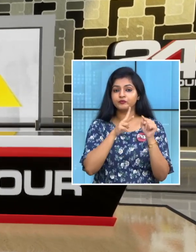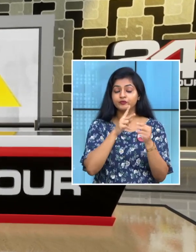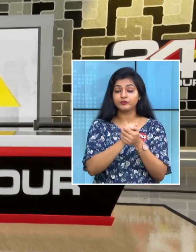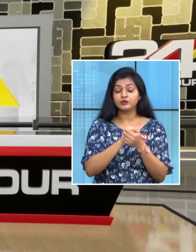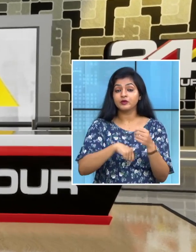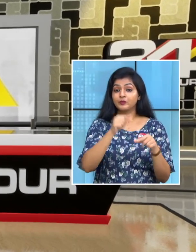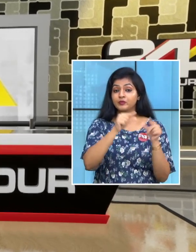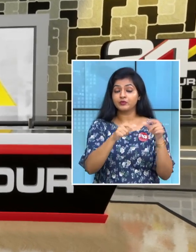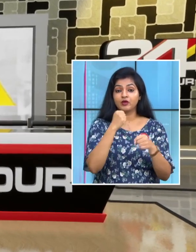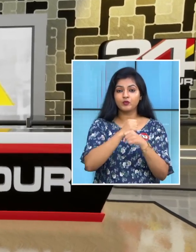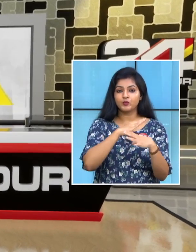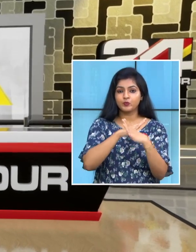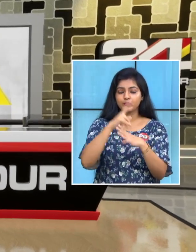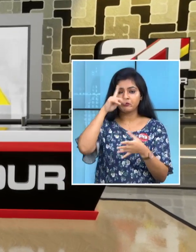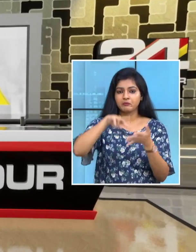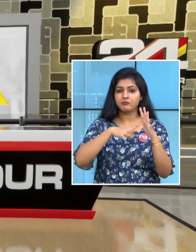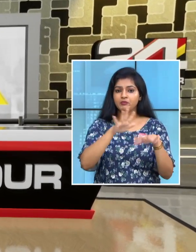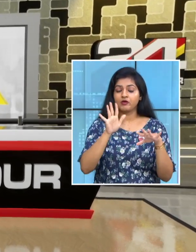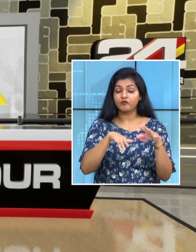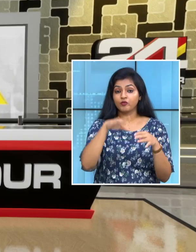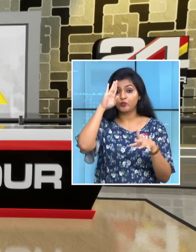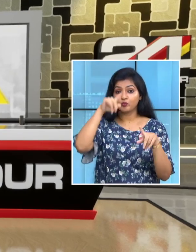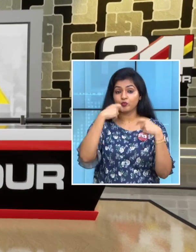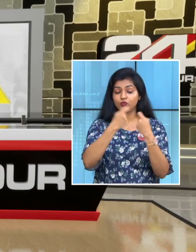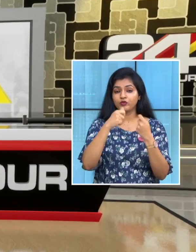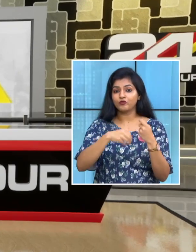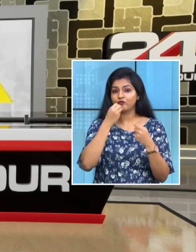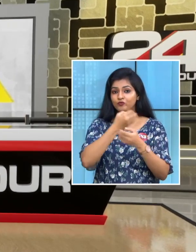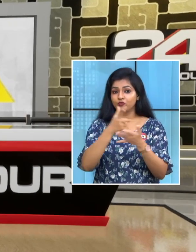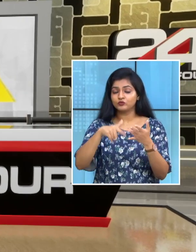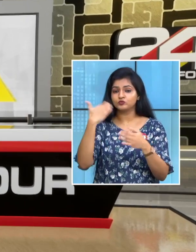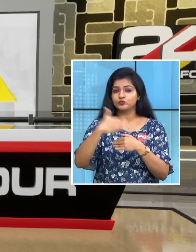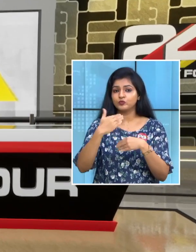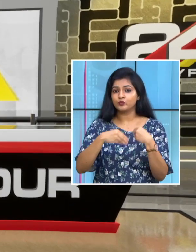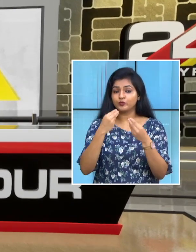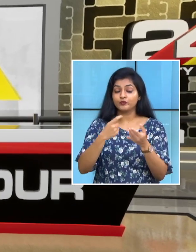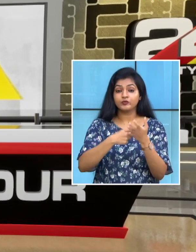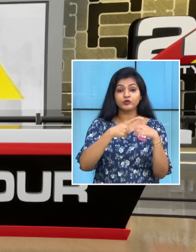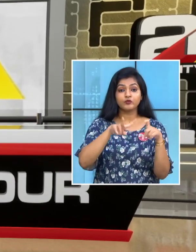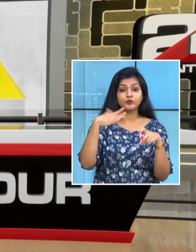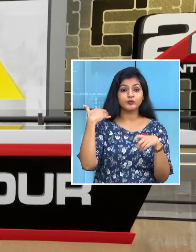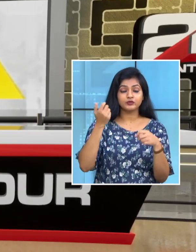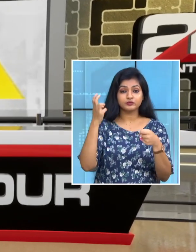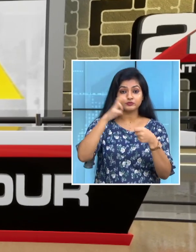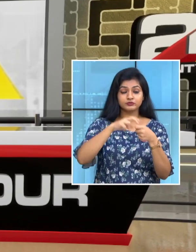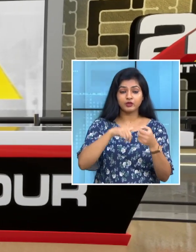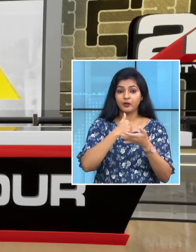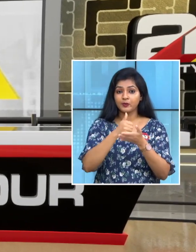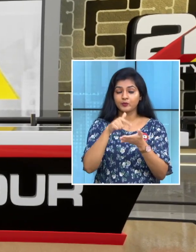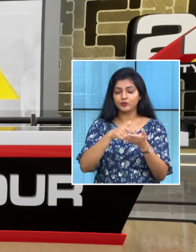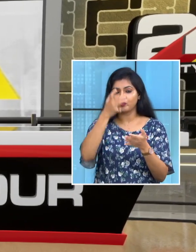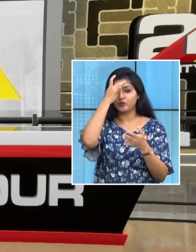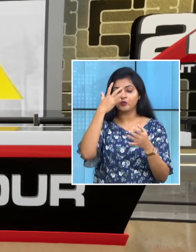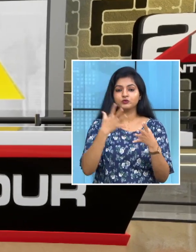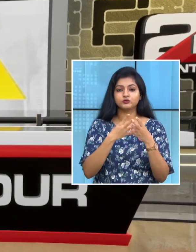ADGP ശ്രമിച്ചു. പോലീസാണ് സന്നദ്ധ പ്രവർത്തകരുടെ ഭക്ഷണ വിതരണം തടഞ്ഞതെന്നും റവന്യൂ മന്ത്രി ഇടപെട്ടതുകൊണ്ട് വലിയ പ്രശ്നങ്ങൾ ഉണ്ടായില്ലെന്നും